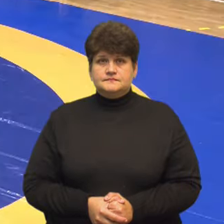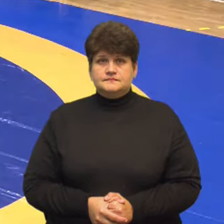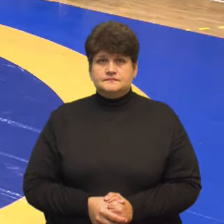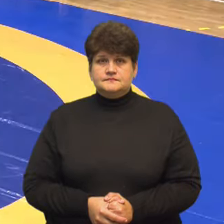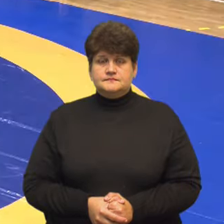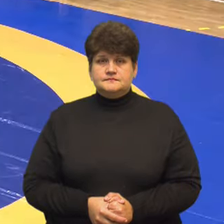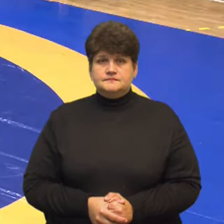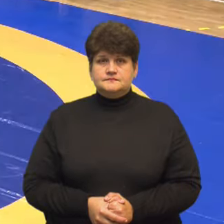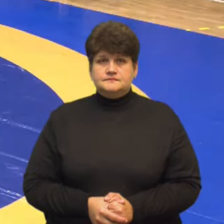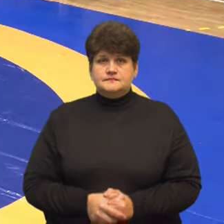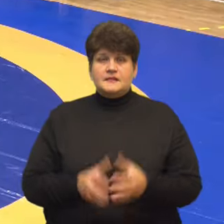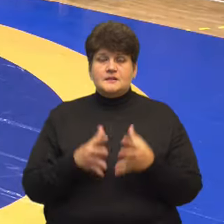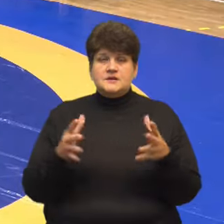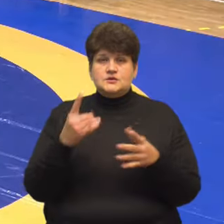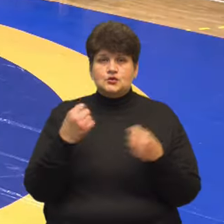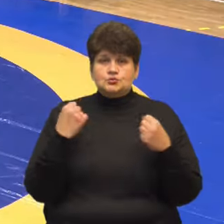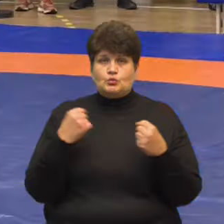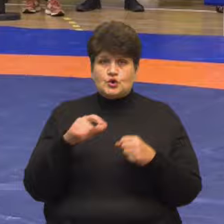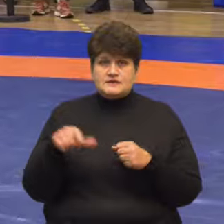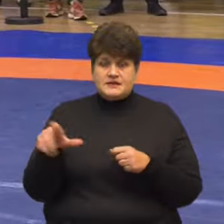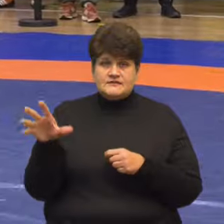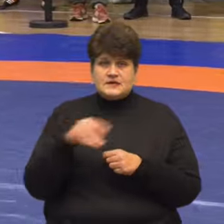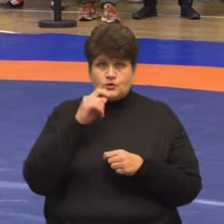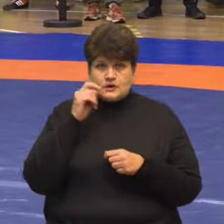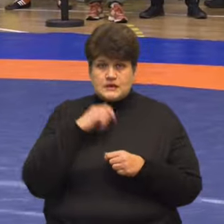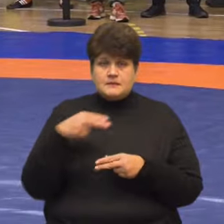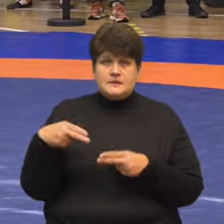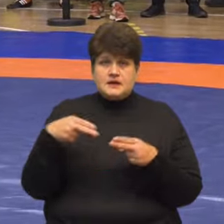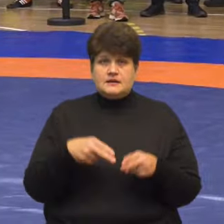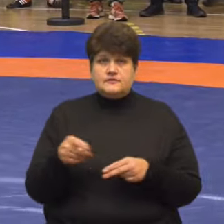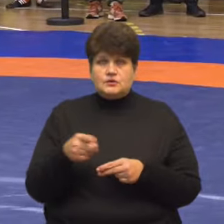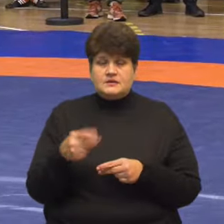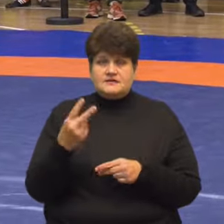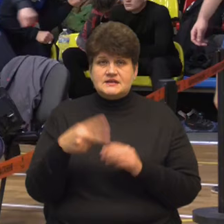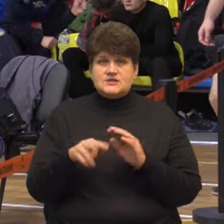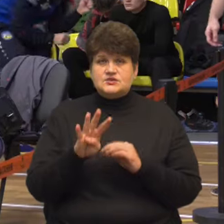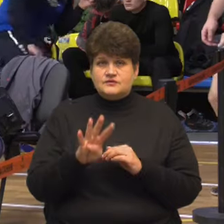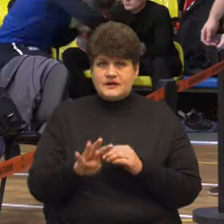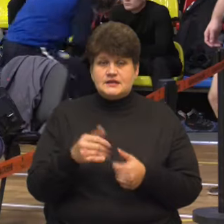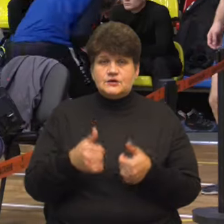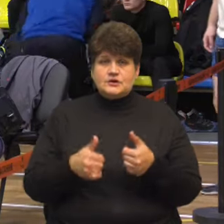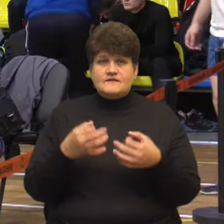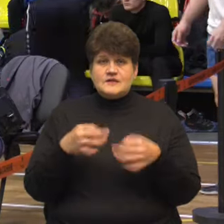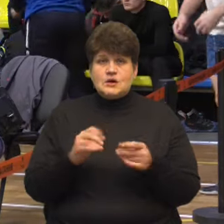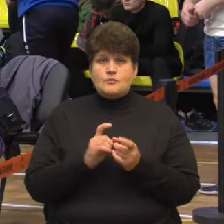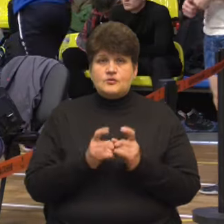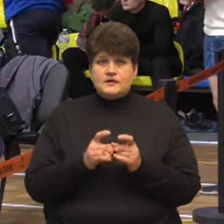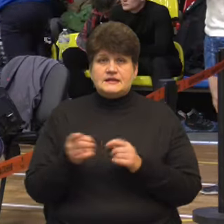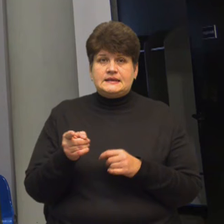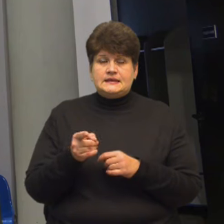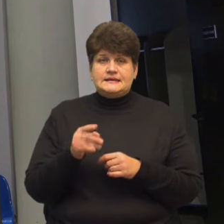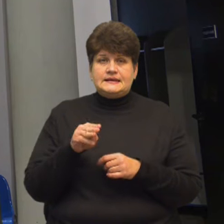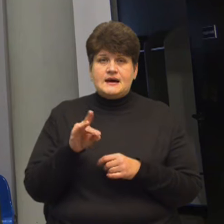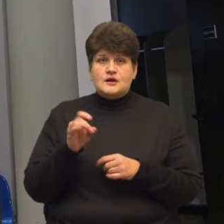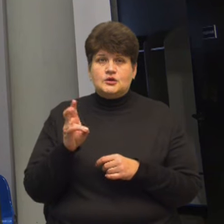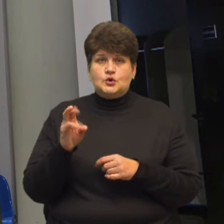Тернопіль більше 100 спортсменів зі всієї України приїхали до Тернополя на 24й турнір звіільної боротьби тернове поле цими